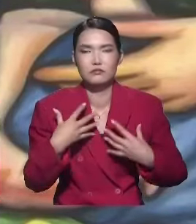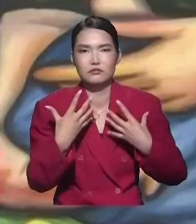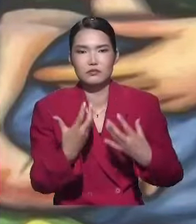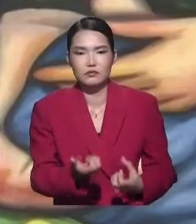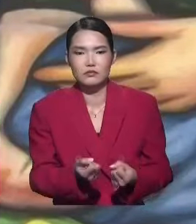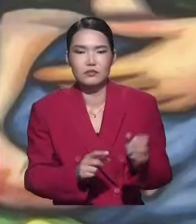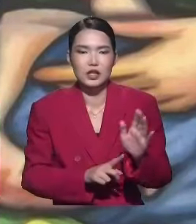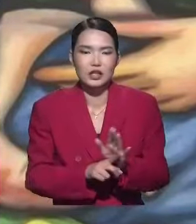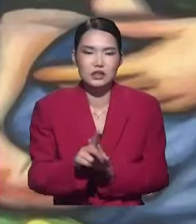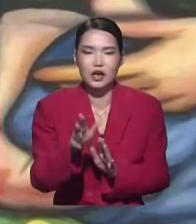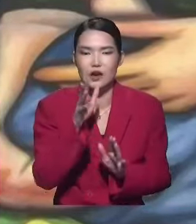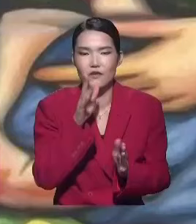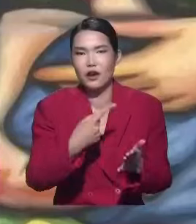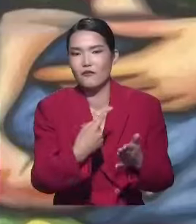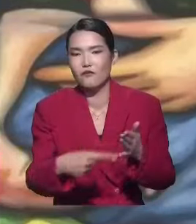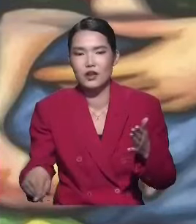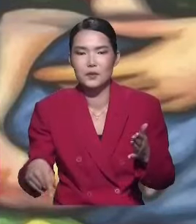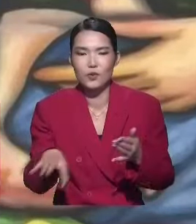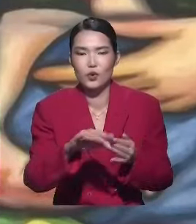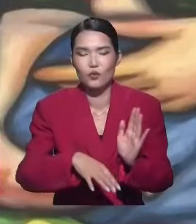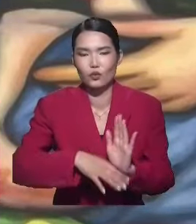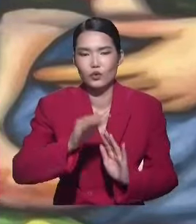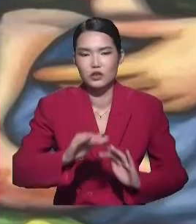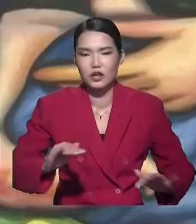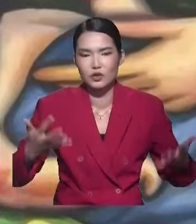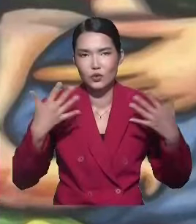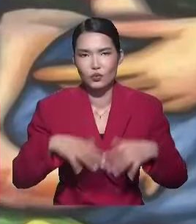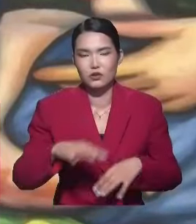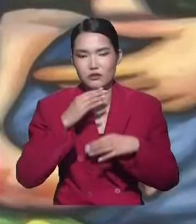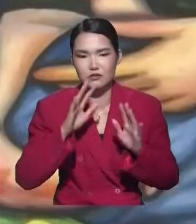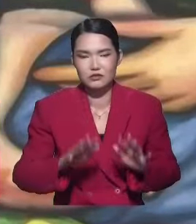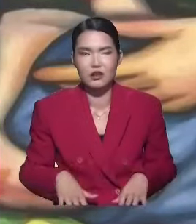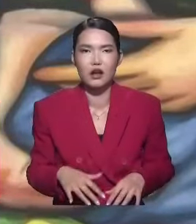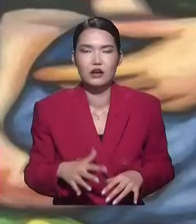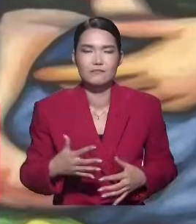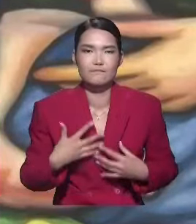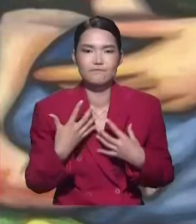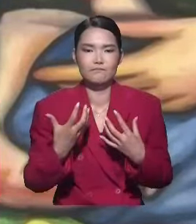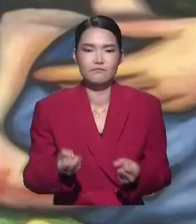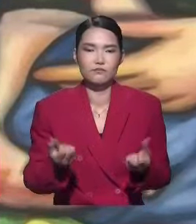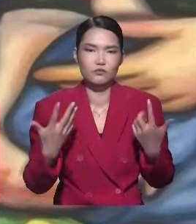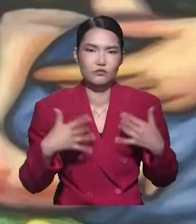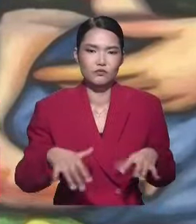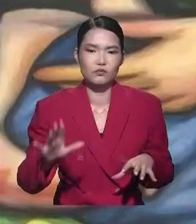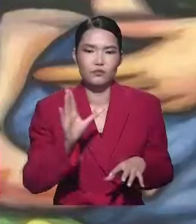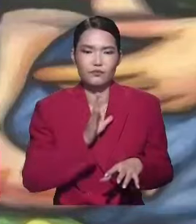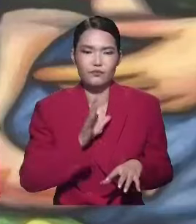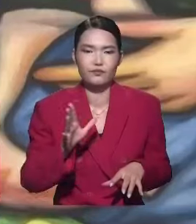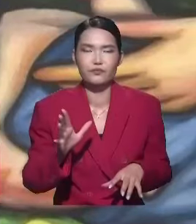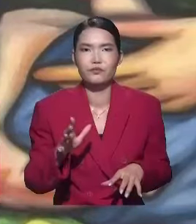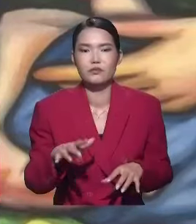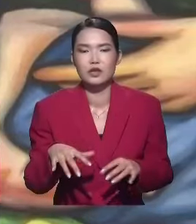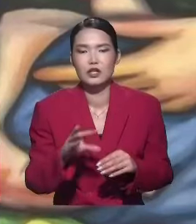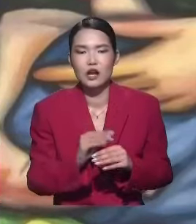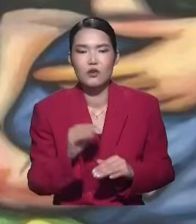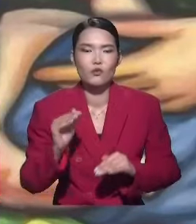сегодняшний день, на момент выписки, дети уже достаточно удовлетворительном состоянии. Набрали вес. Вес